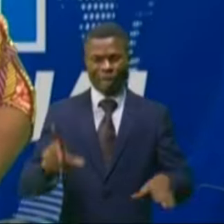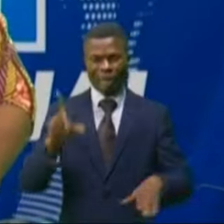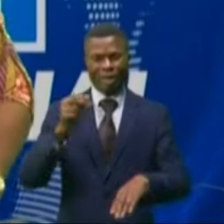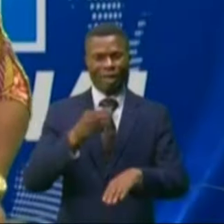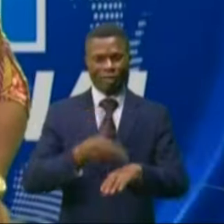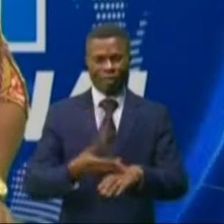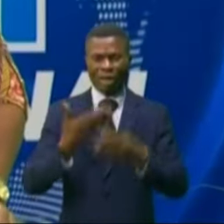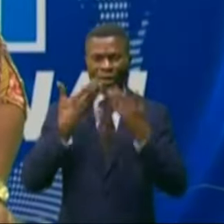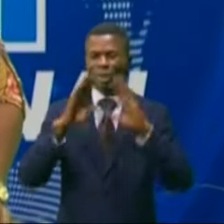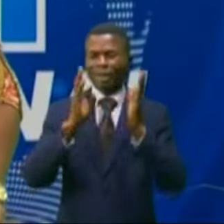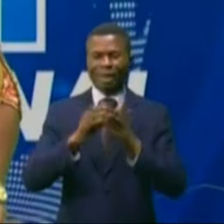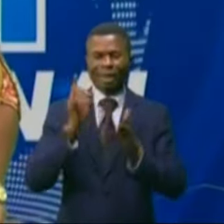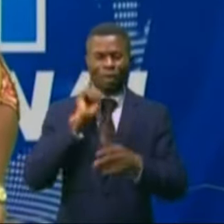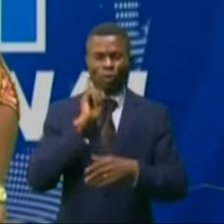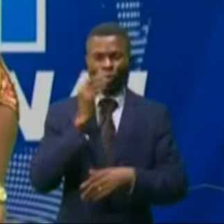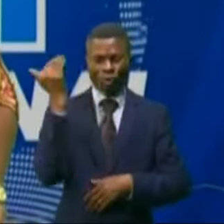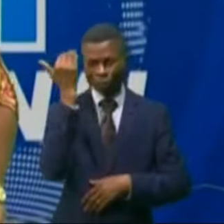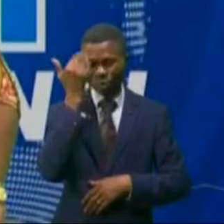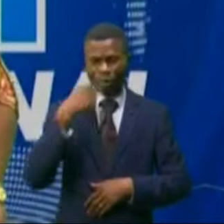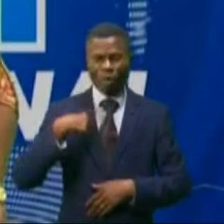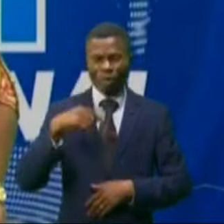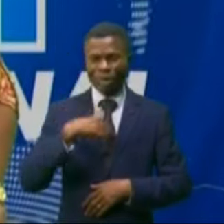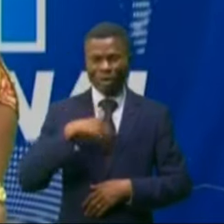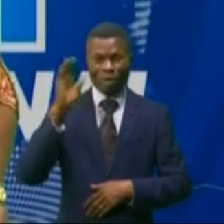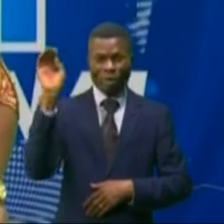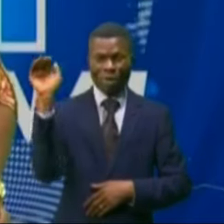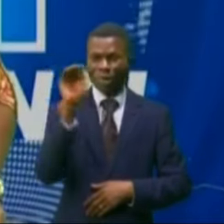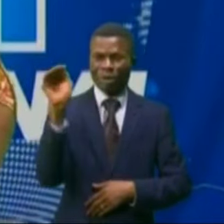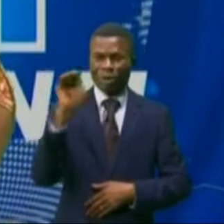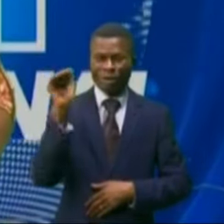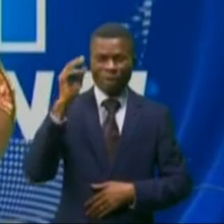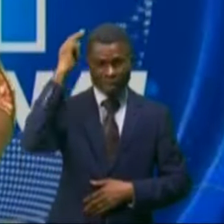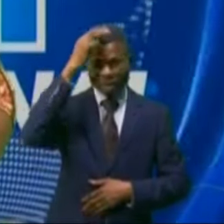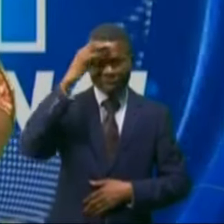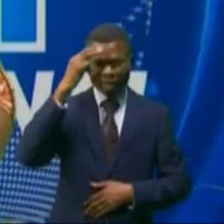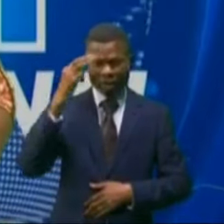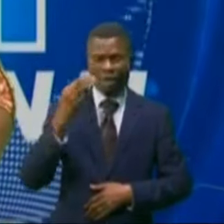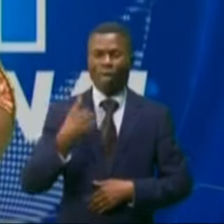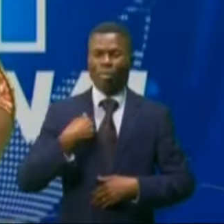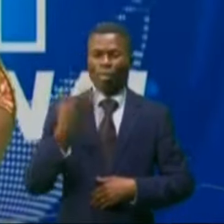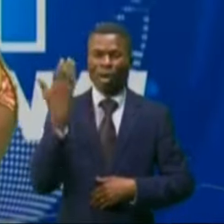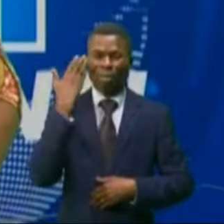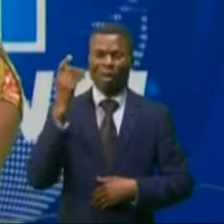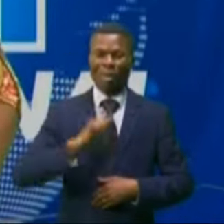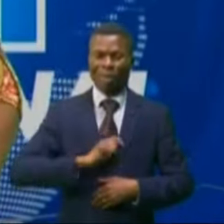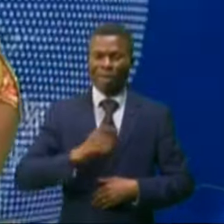ce journal. Fanny Malonga était à la rédaction. Le prochain journal, c'est à 23h avec Jemima Mou.